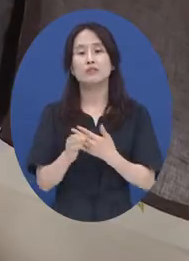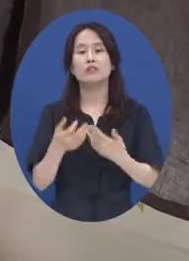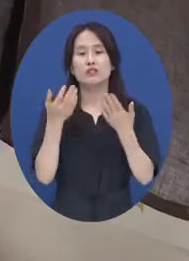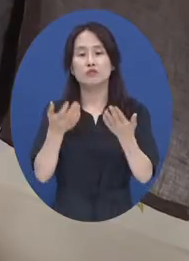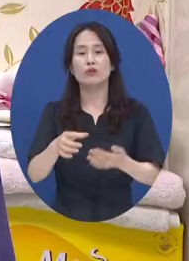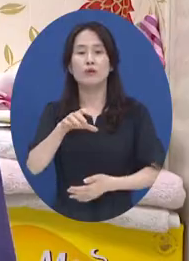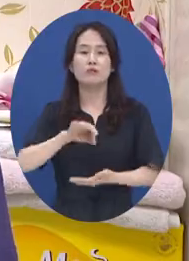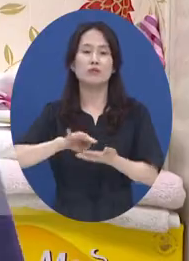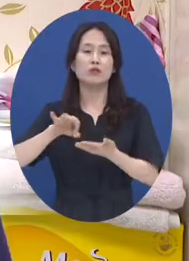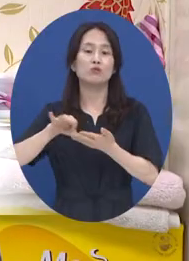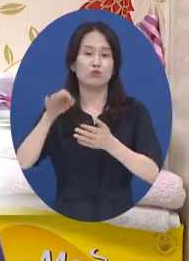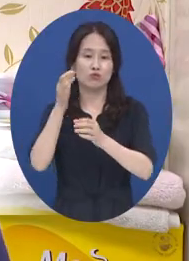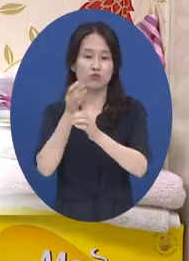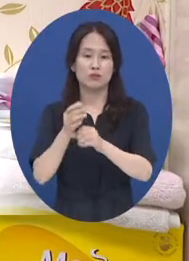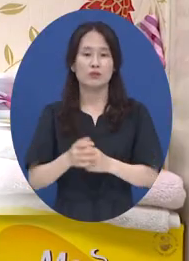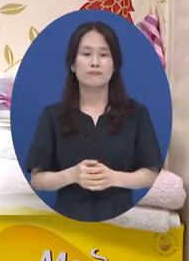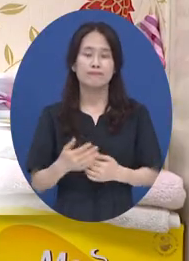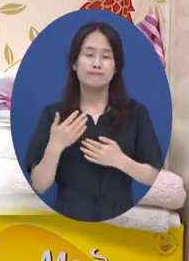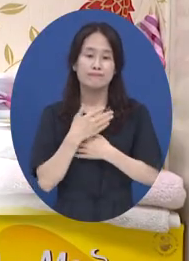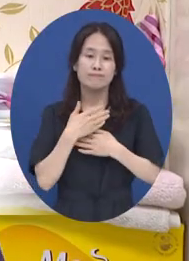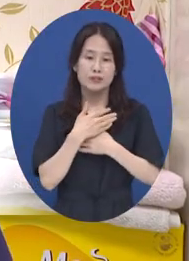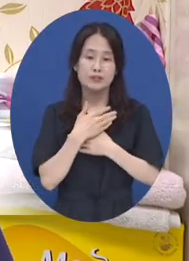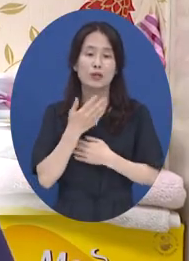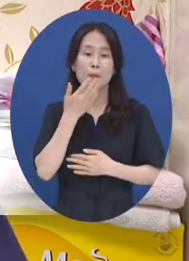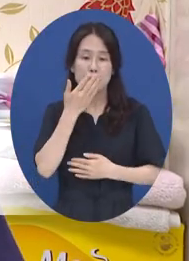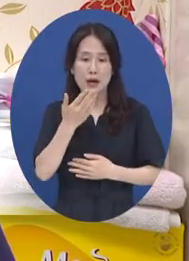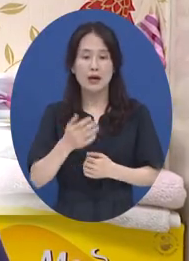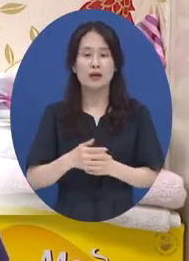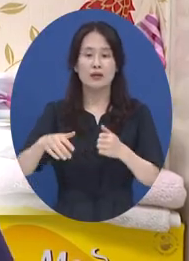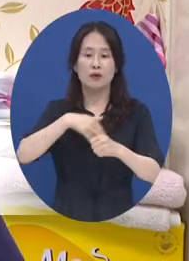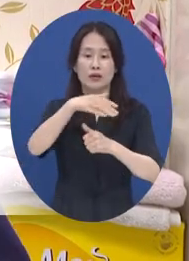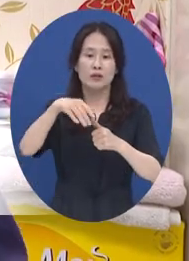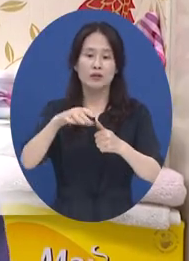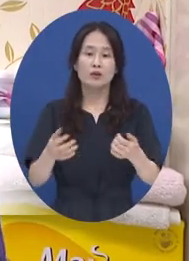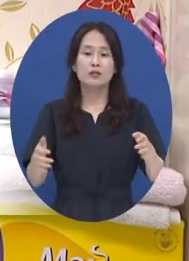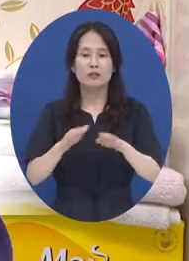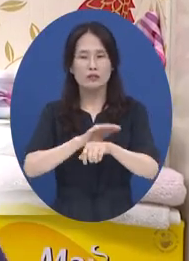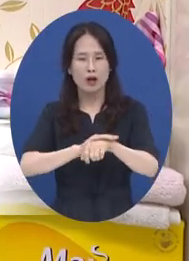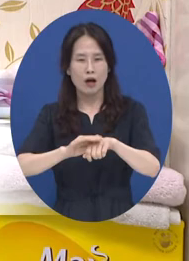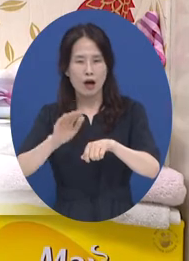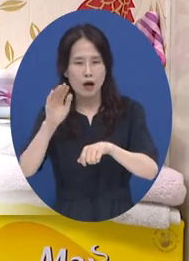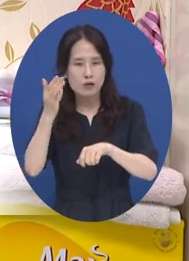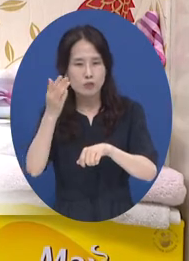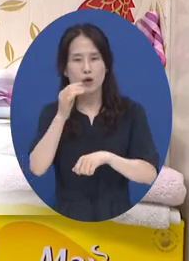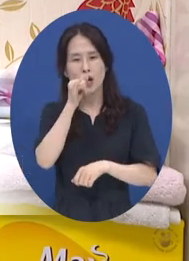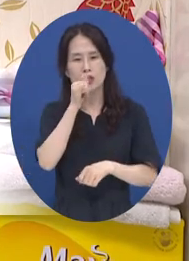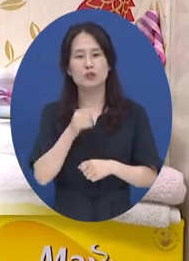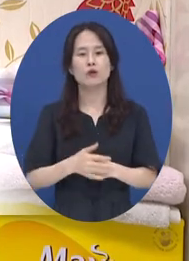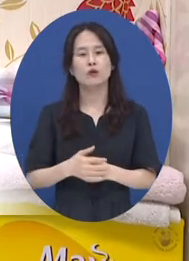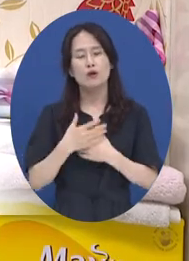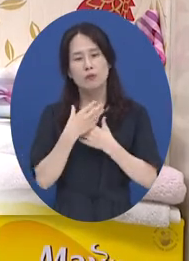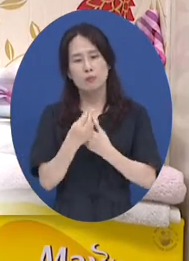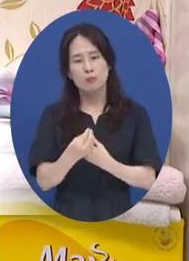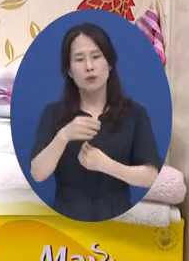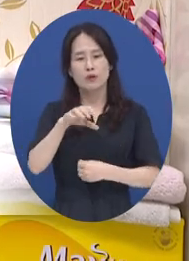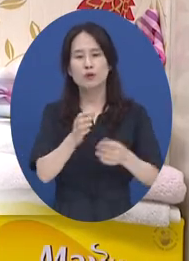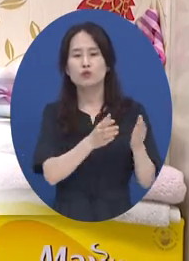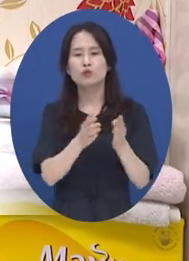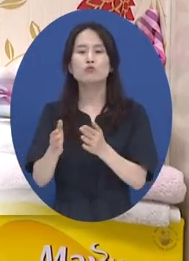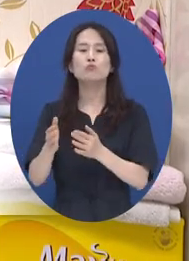있습니다. 깨끗이 씻고 갈수 있고 우리가 이제 환경적으로 이렇게 좀 시설이 좀잘 우리한테 잘돼